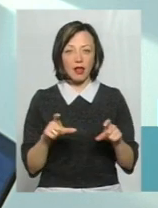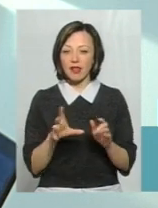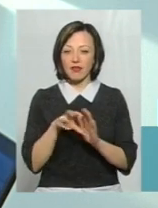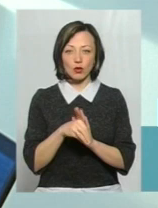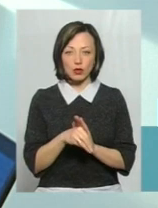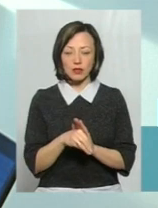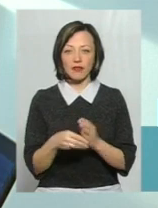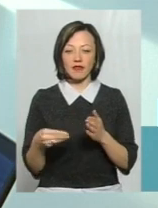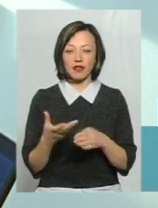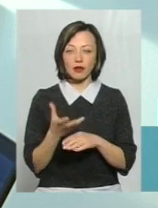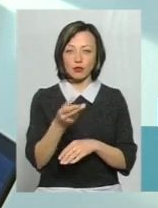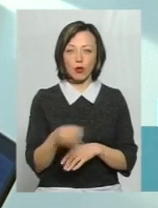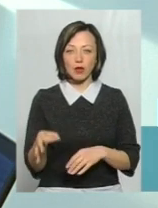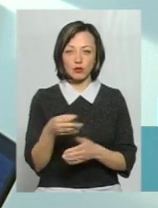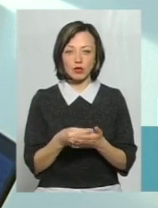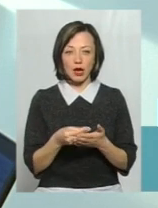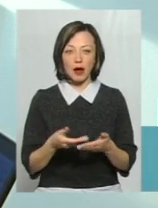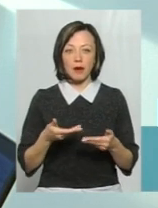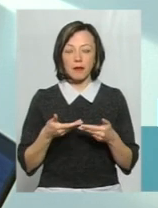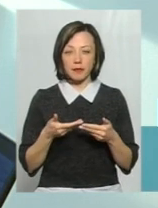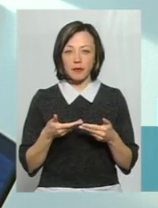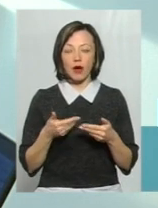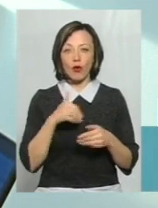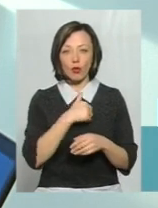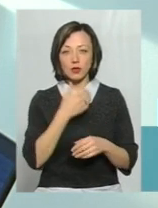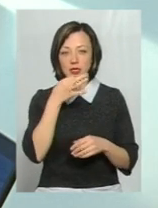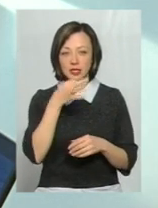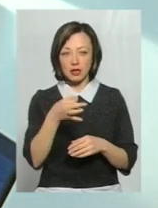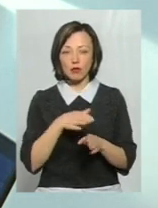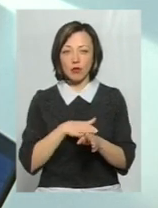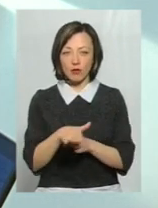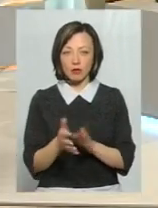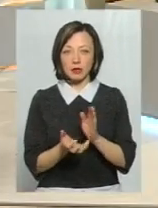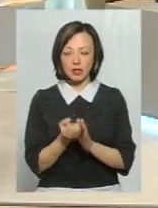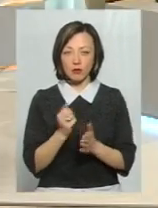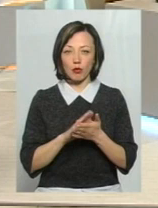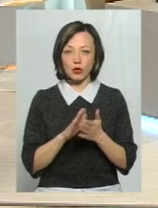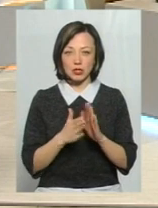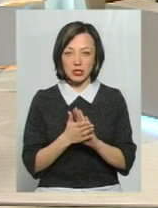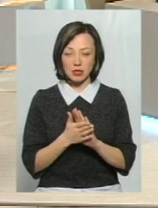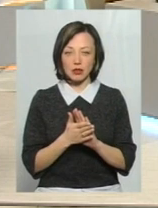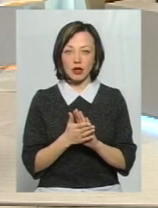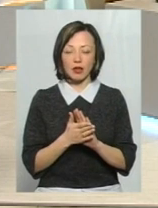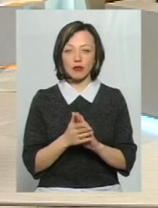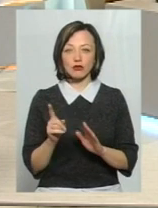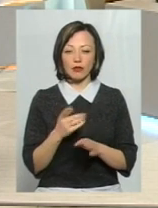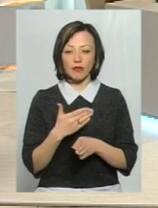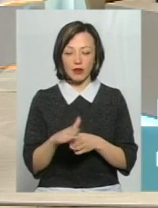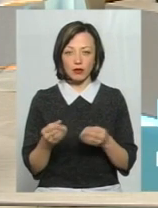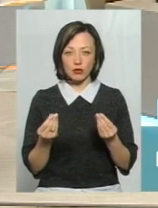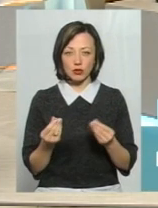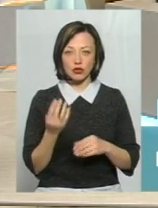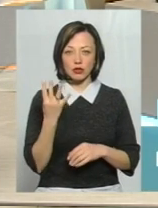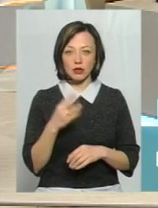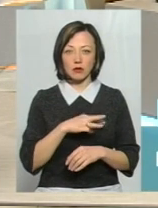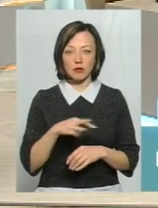який фінансується з обласного бюджету. Ми на території далі. Я хочу сказати, що я повністю підтримую позицію те, що виділені кошти, і тих 4